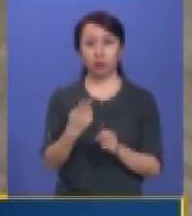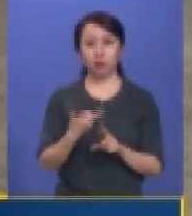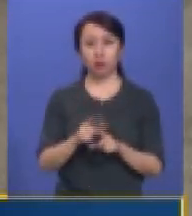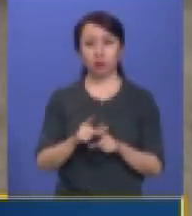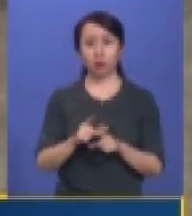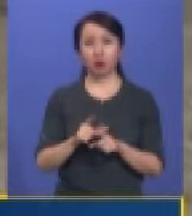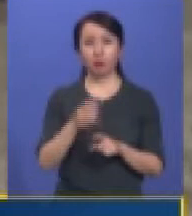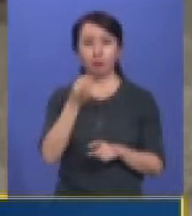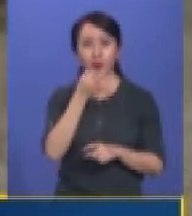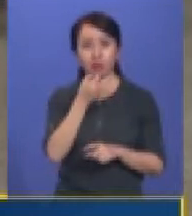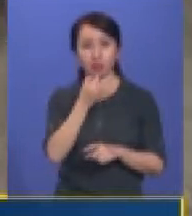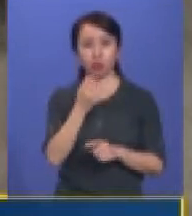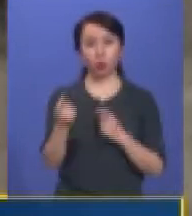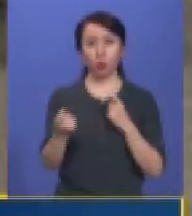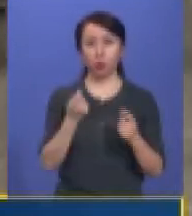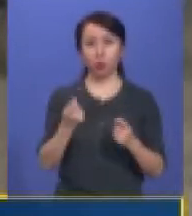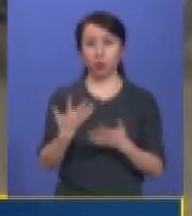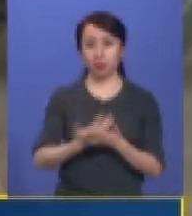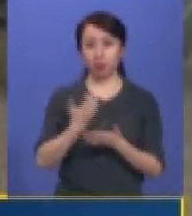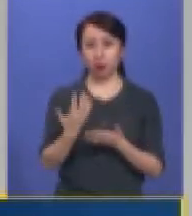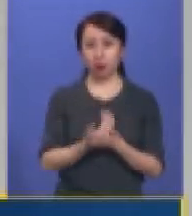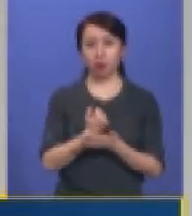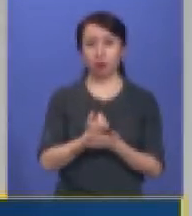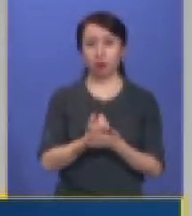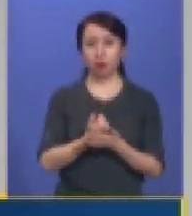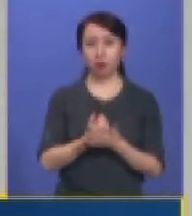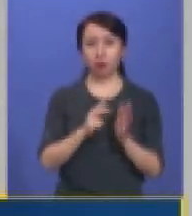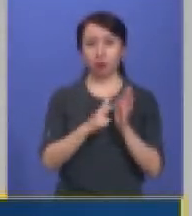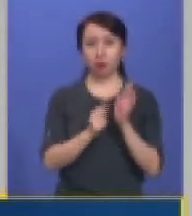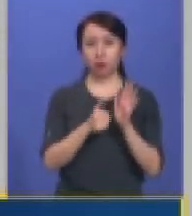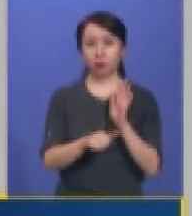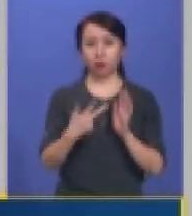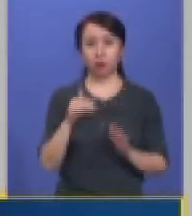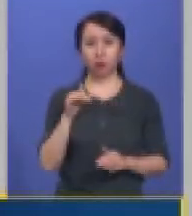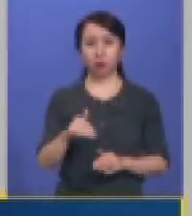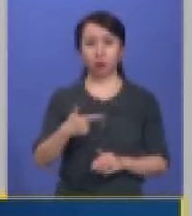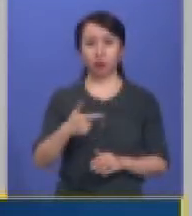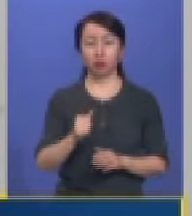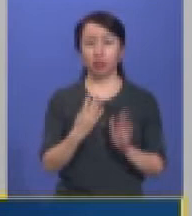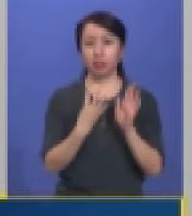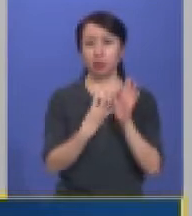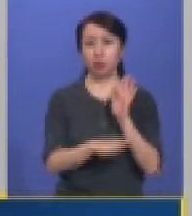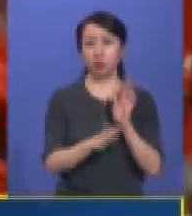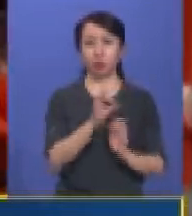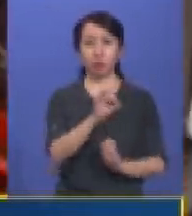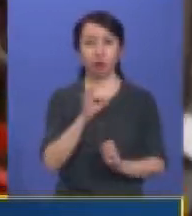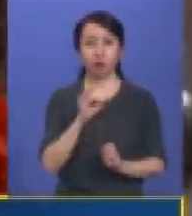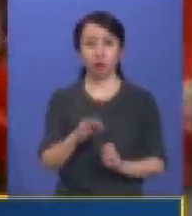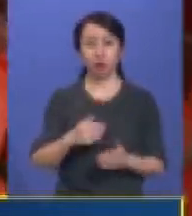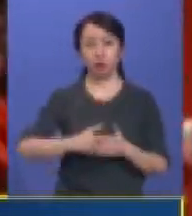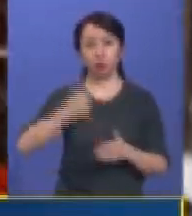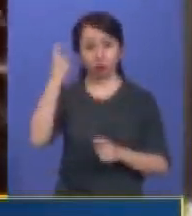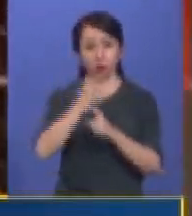касается масличных культур, аграрии области собрали урожай с 863 тысяч гектаров. Это 90%.